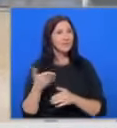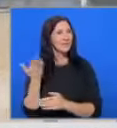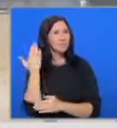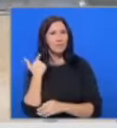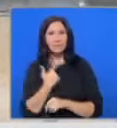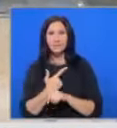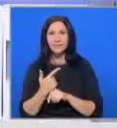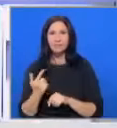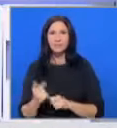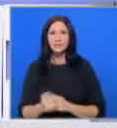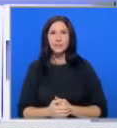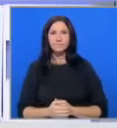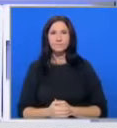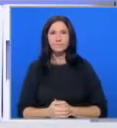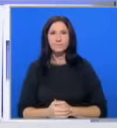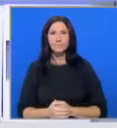седмица.